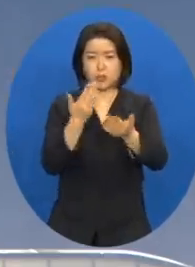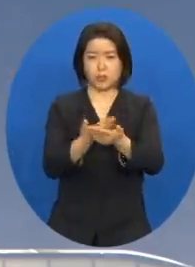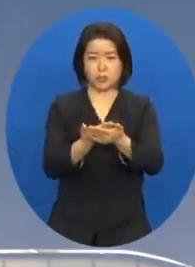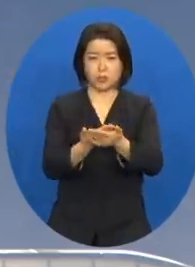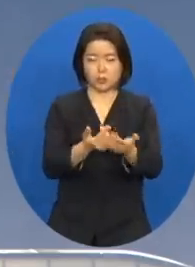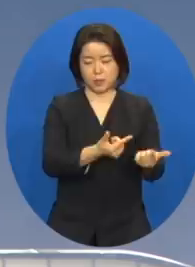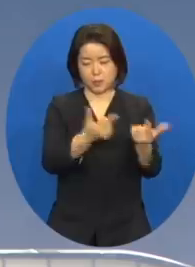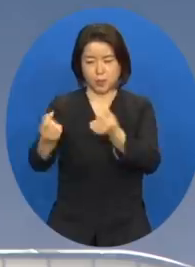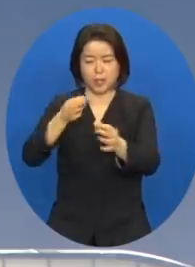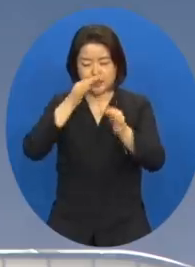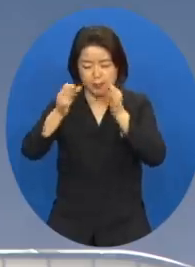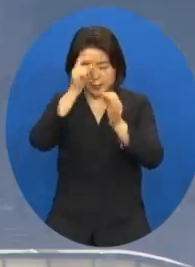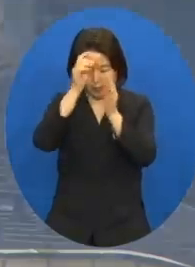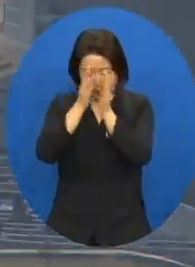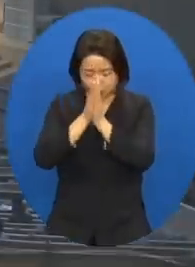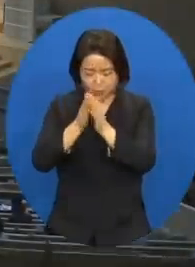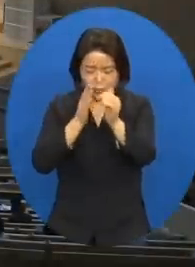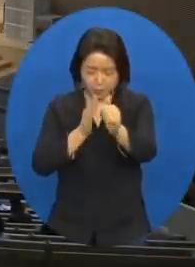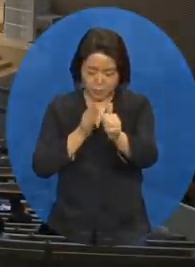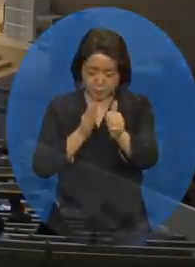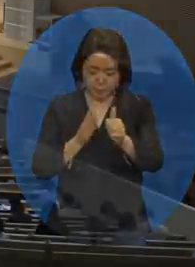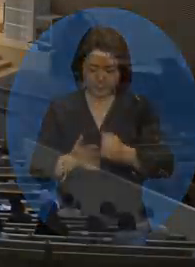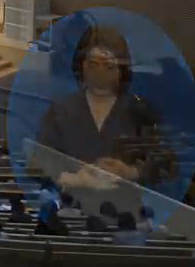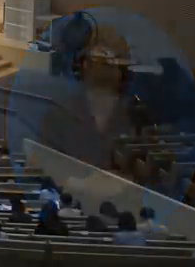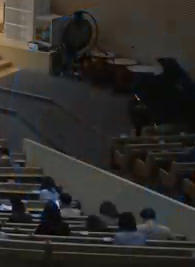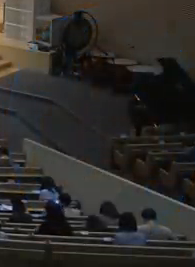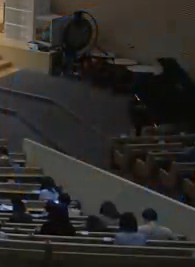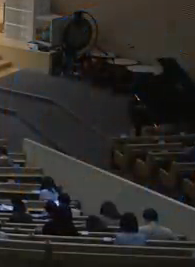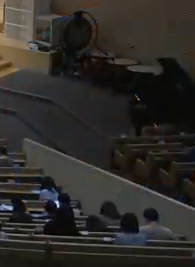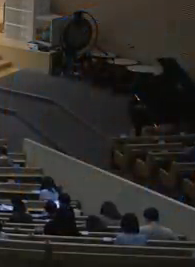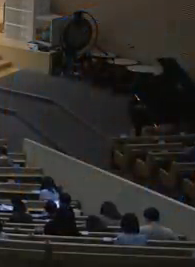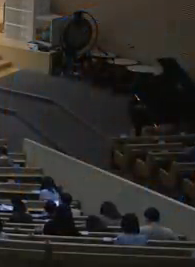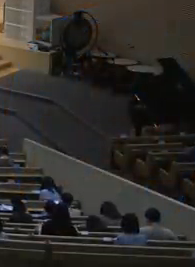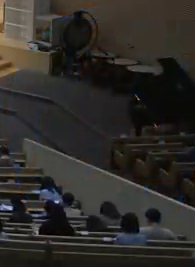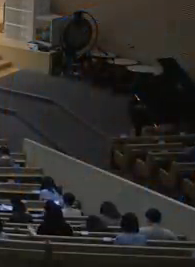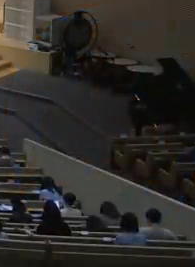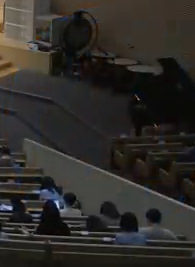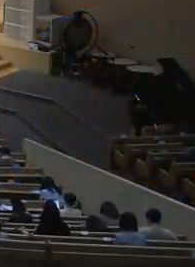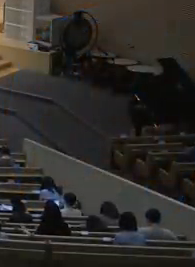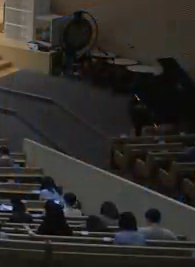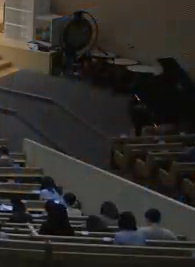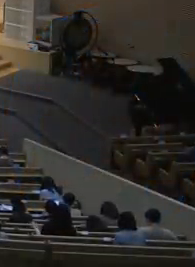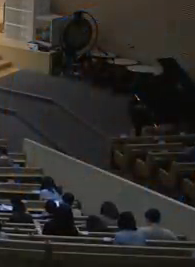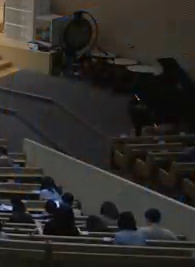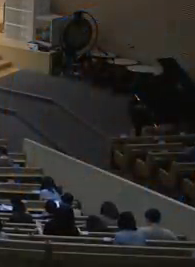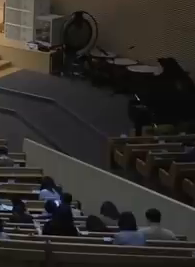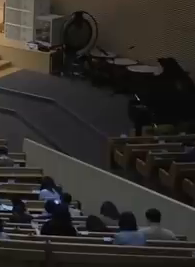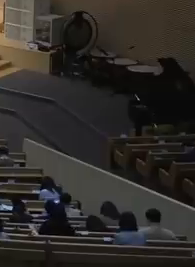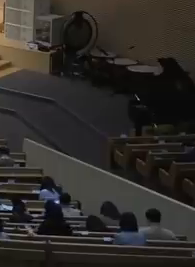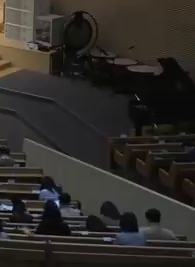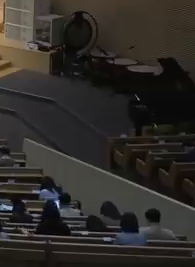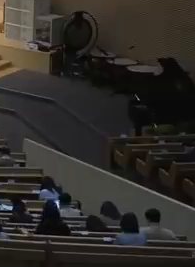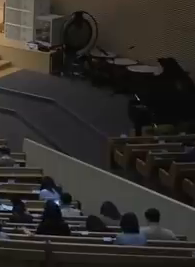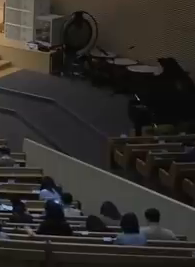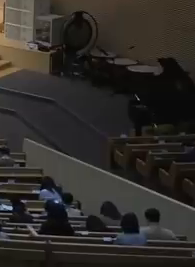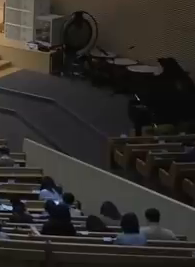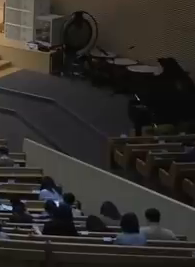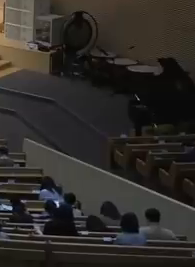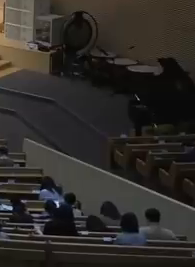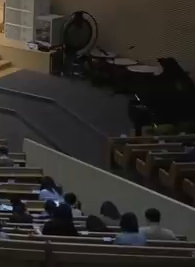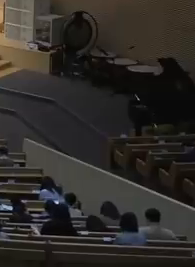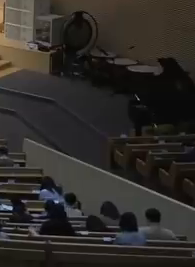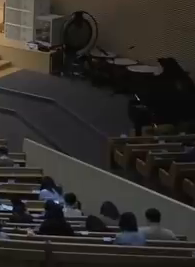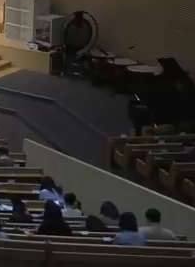같이 통성으로 기도하겠습니다. 은혜와 사랑이 충만하신 하나님, 놀라우신 하나님의 은혜, 하나님의 역사를